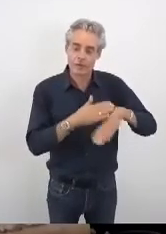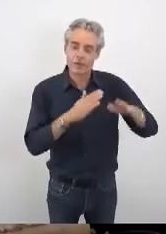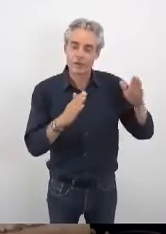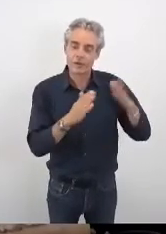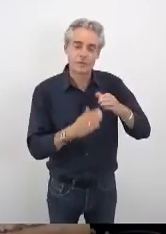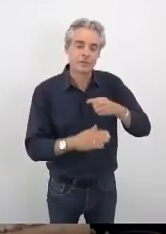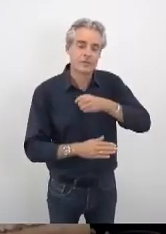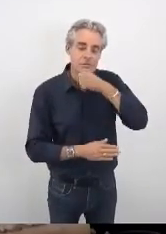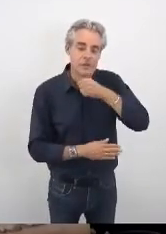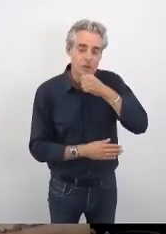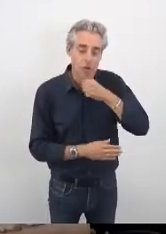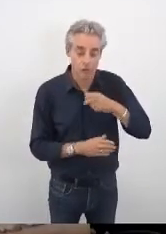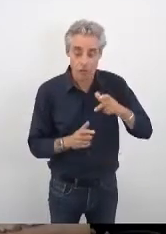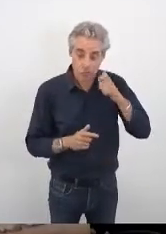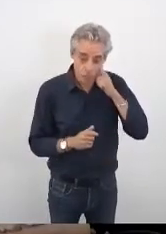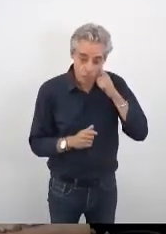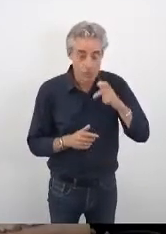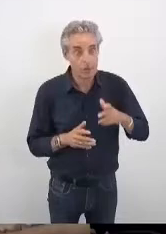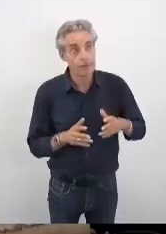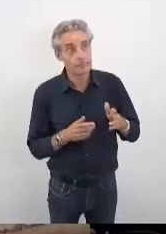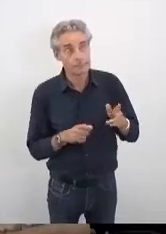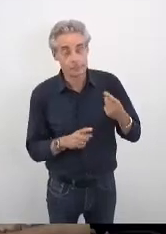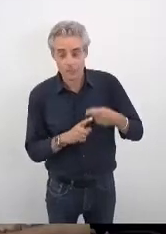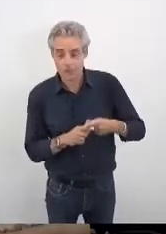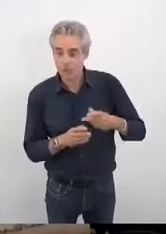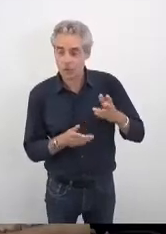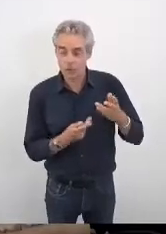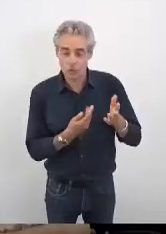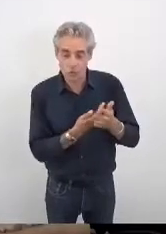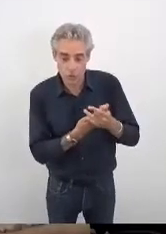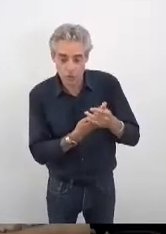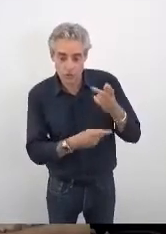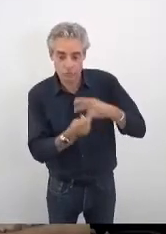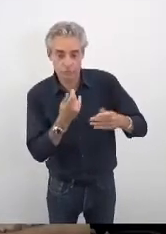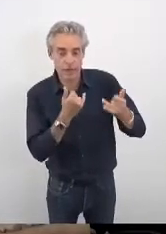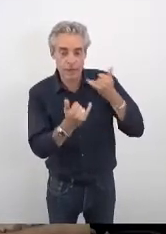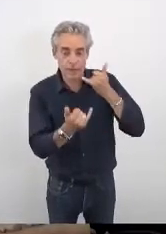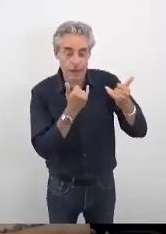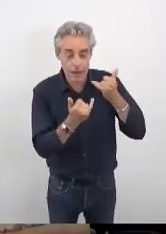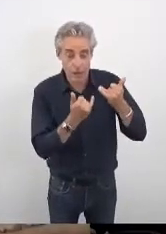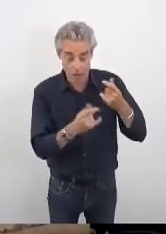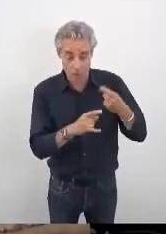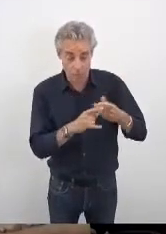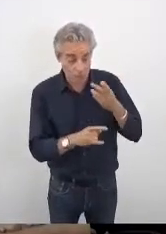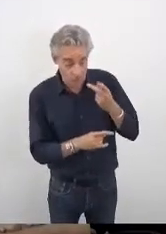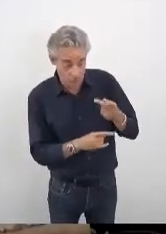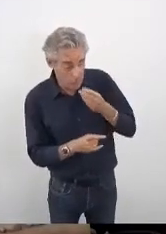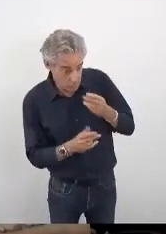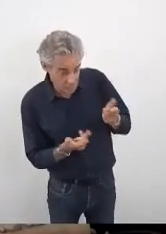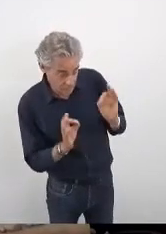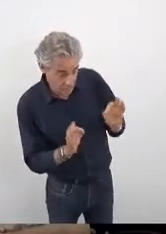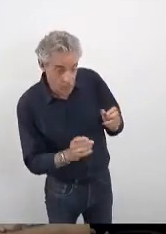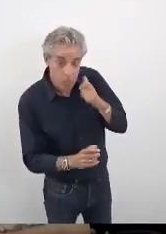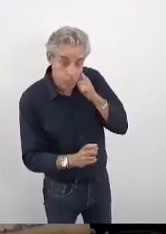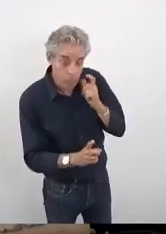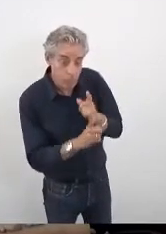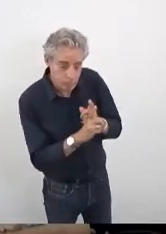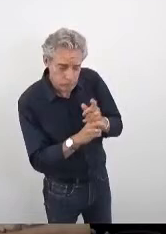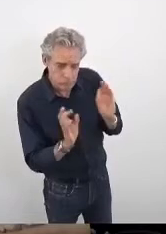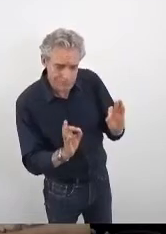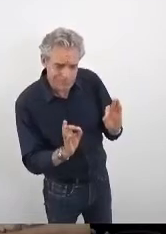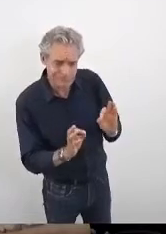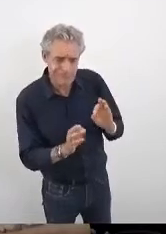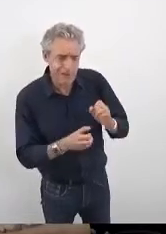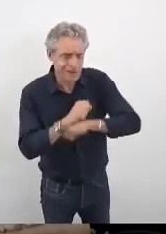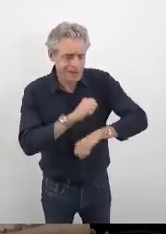seniors physiquement, par-delà les courriers et les appels, et pour vérifier qu'ils vont bien, pour vérifier qu'ils ont bien compris qu'il fallait